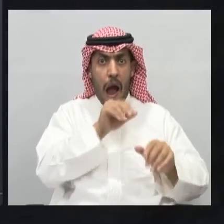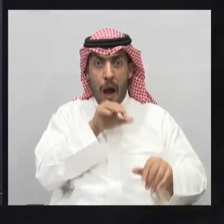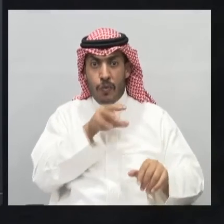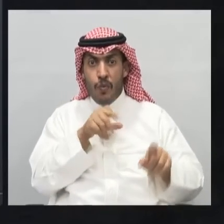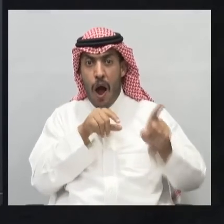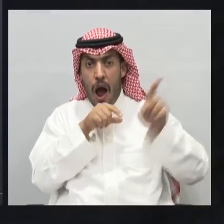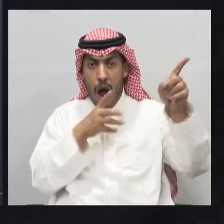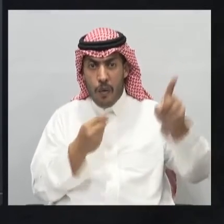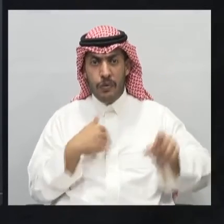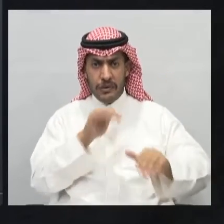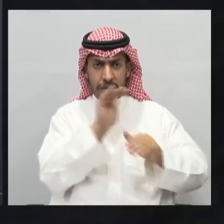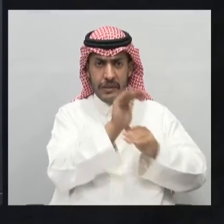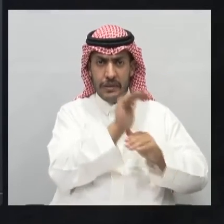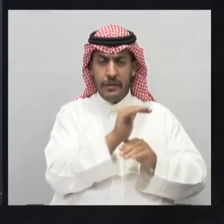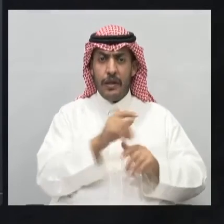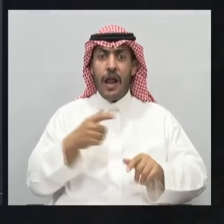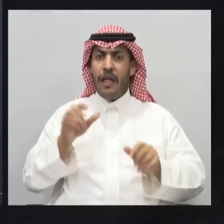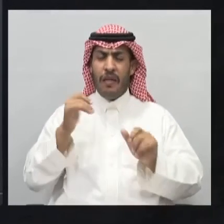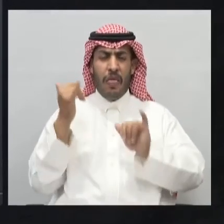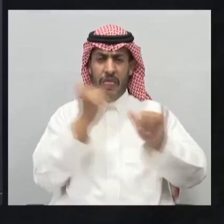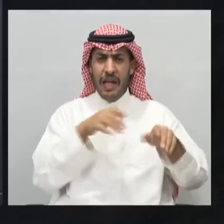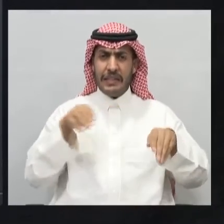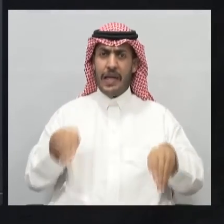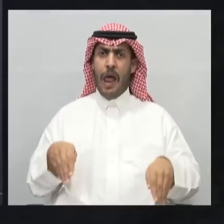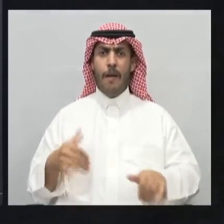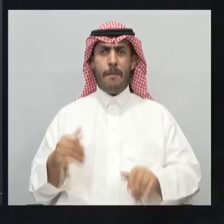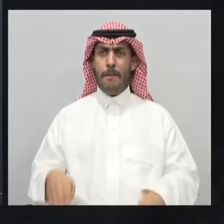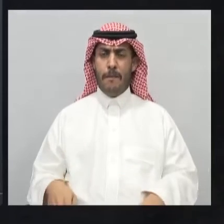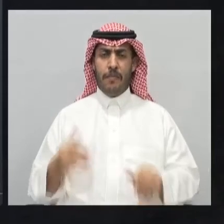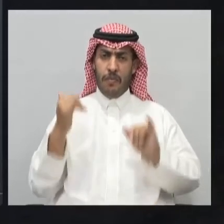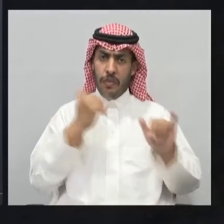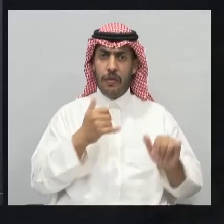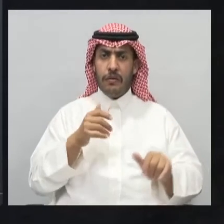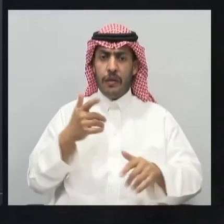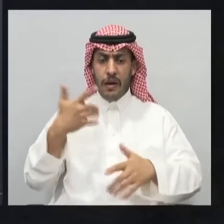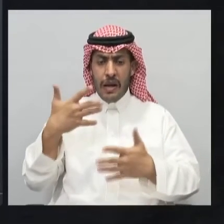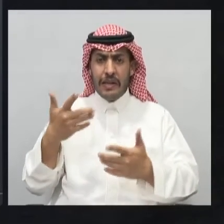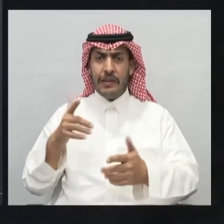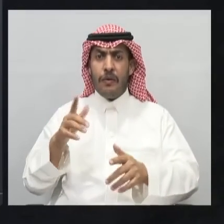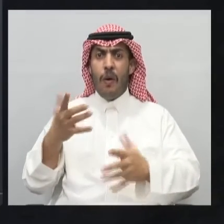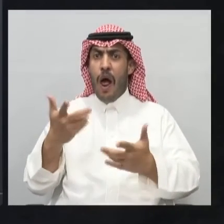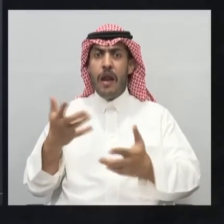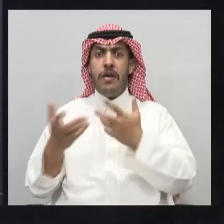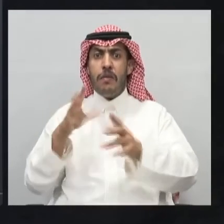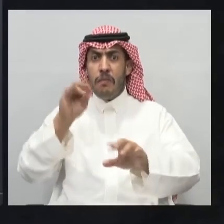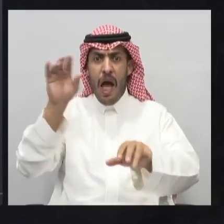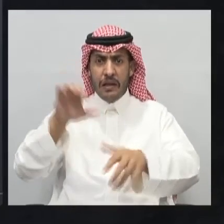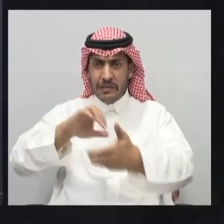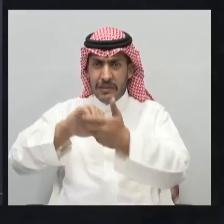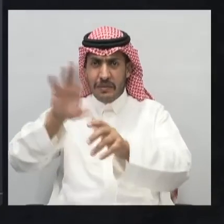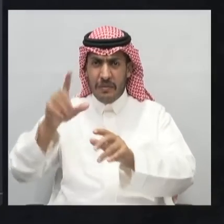الله وترك عباده الاصنام الا ان قومه قاموا بالقائه في نار كبيره